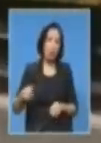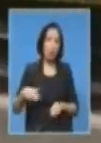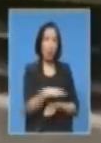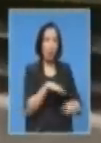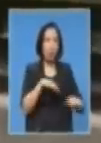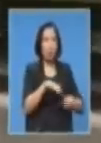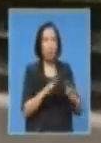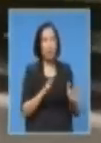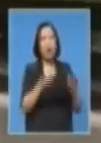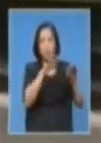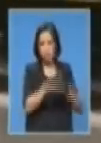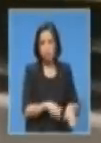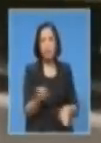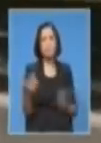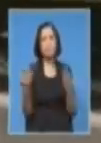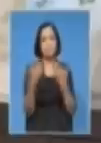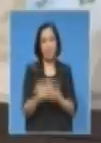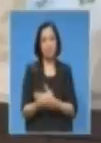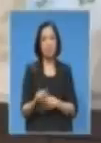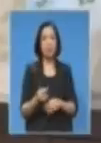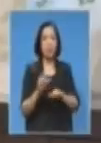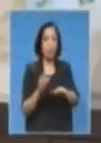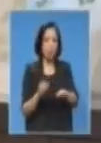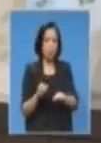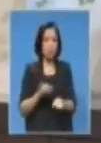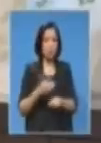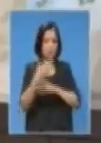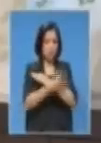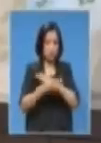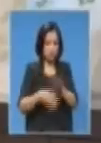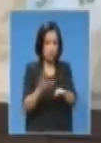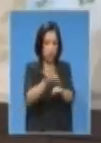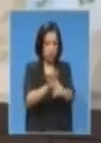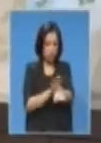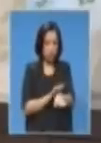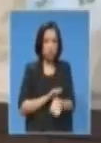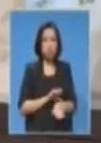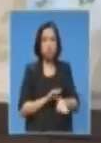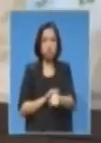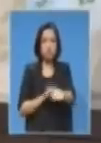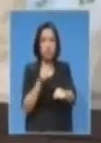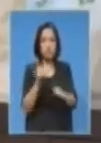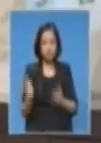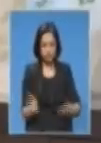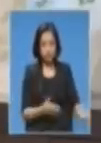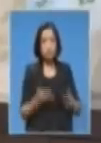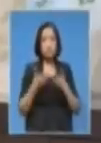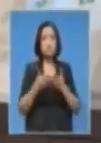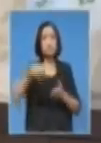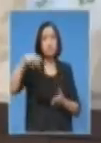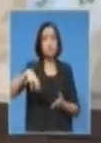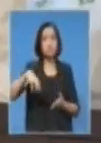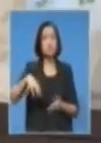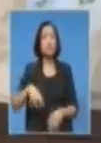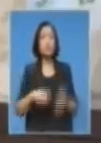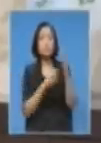การพัฒนาท่าเรือชายฝั่งตลอดริมฝั่งของอ่าวไทยนะครับยกตัวอย่างนะครับอย่างเช่นที่ท่าเรือสงขลานะครับรว